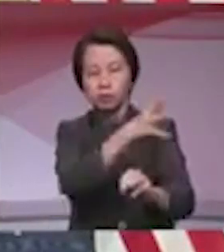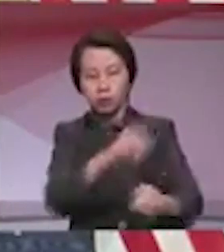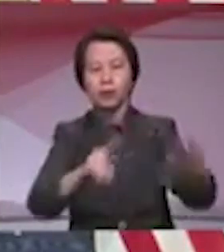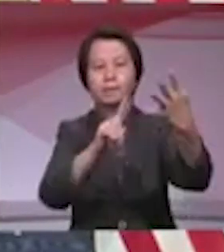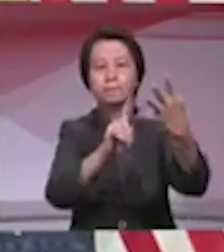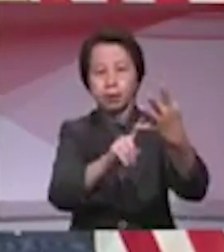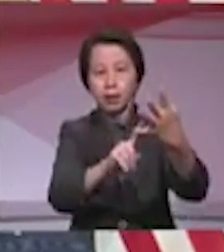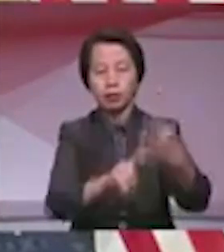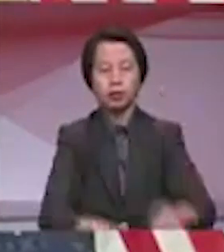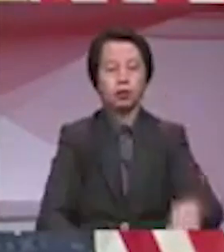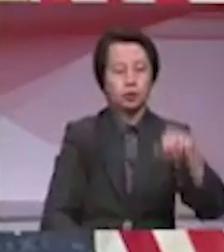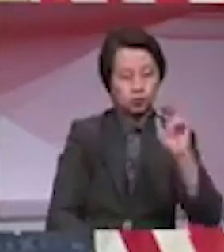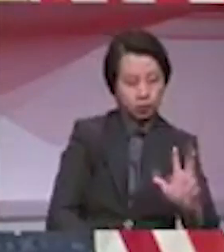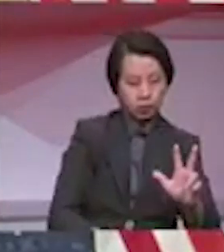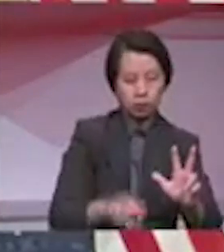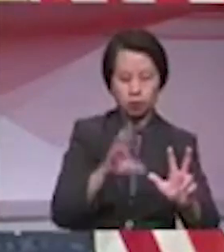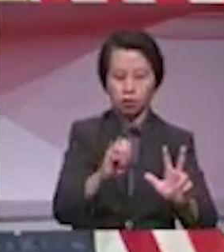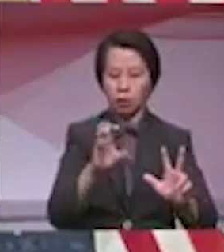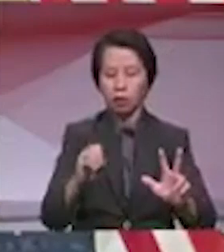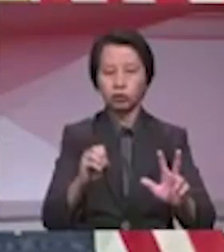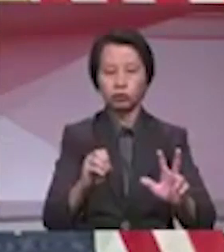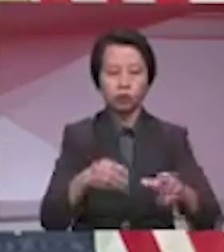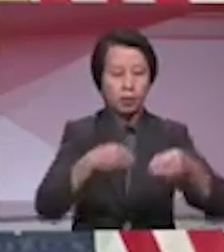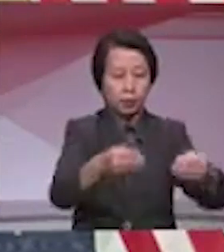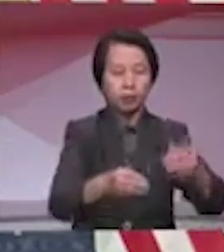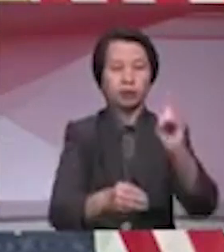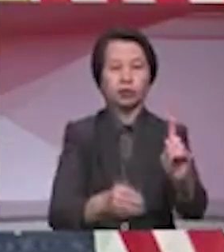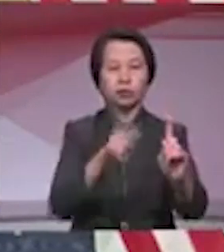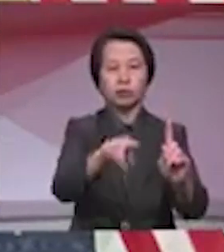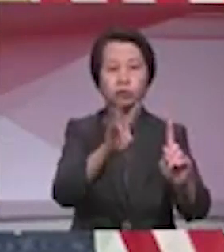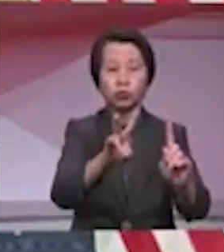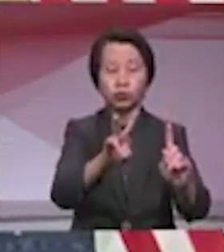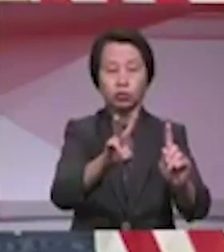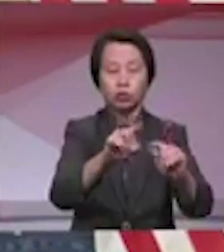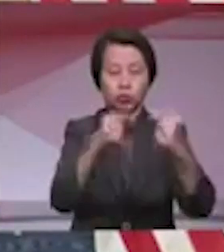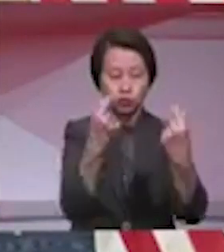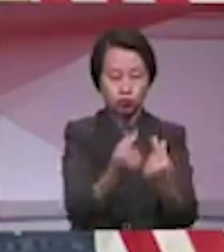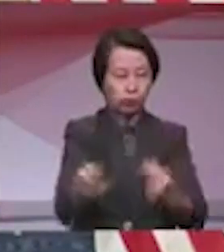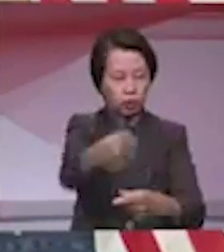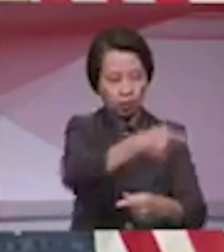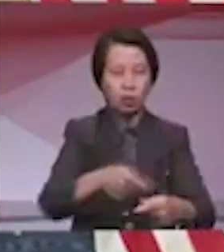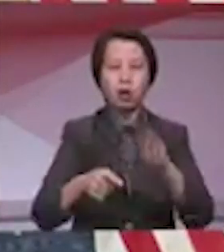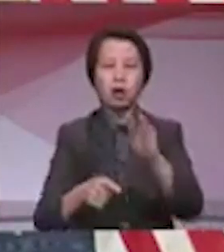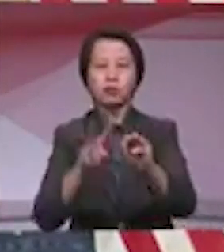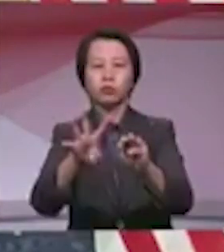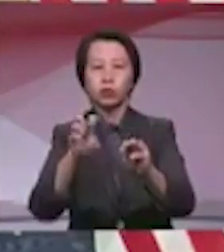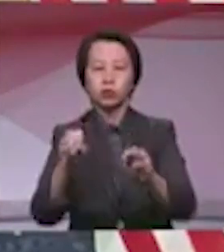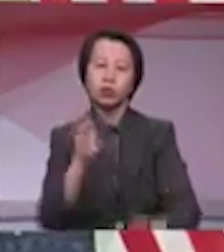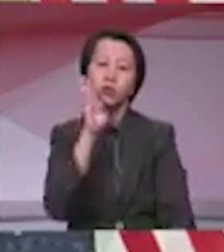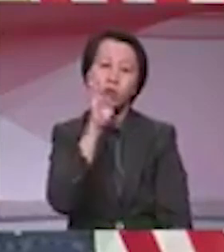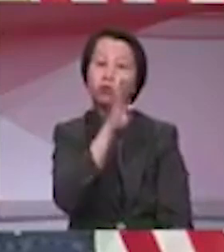Dan keempatnya ialah RM300 kepada 1.7 juta kumpulan M40